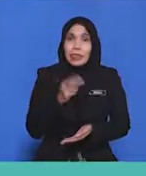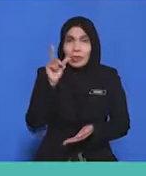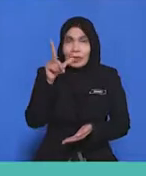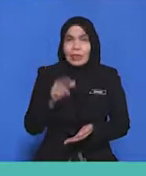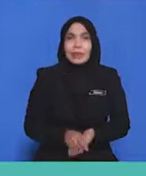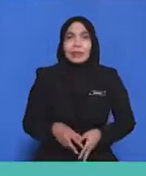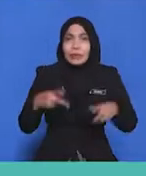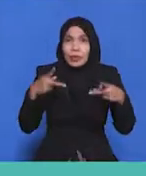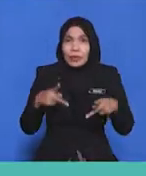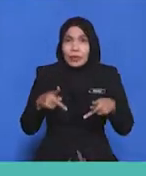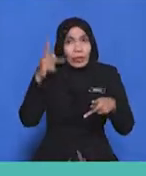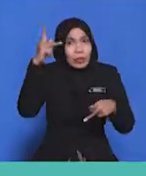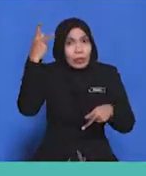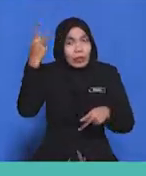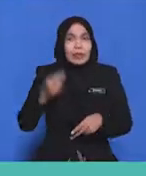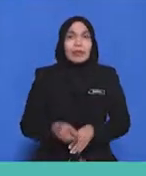Konsep sosialisasi.